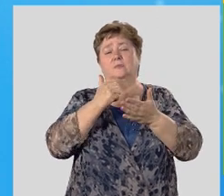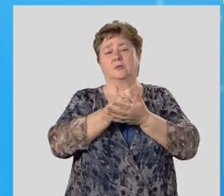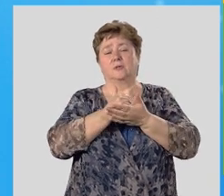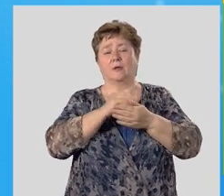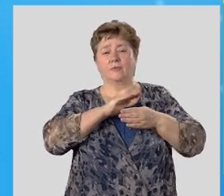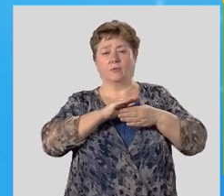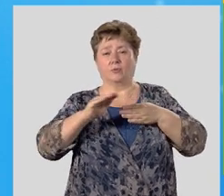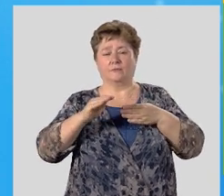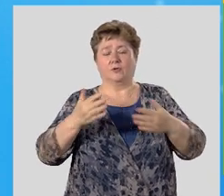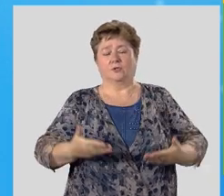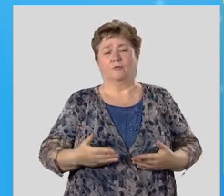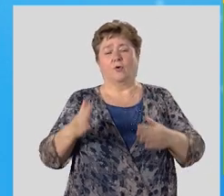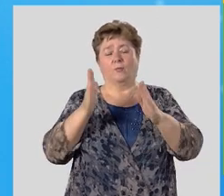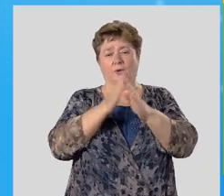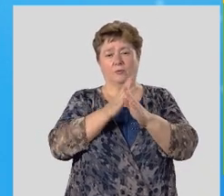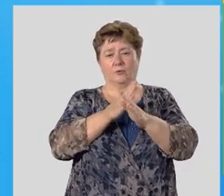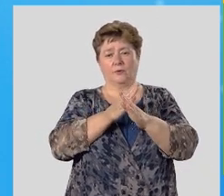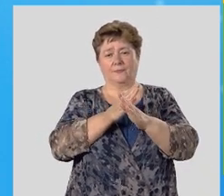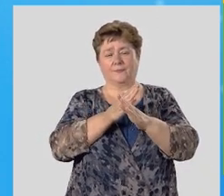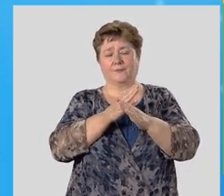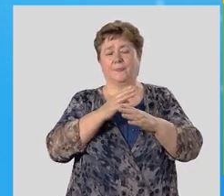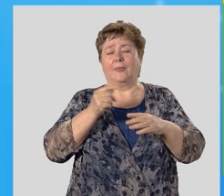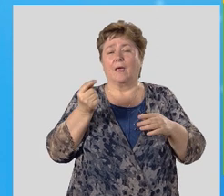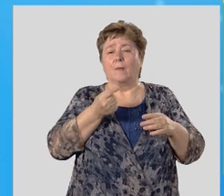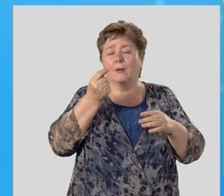основных уровней живой природы.